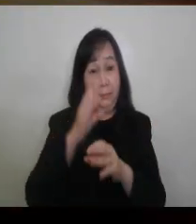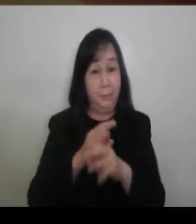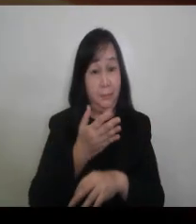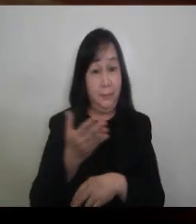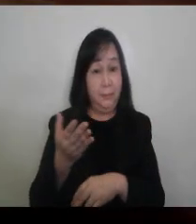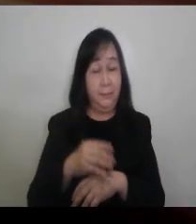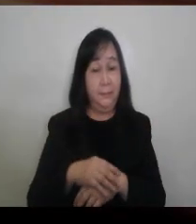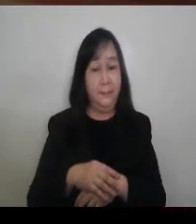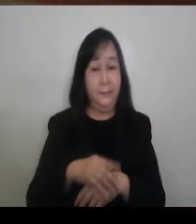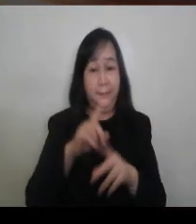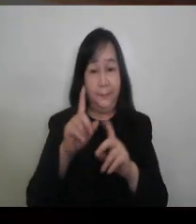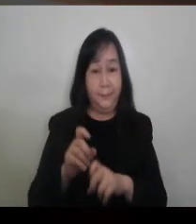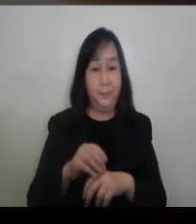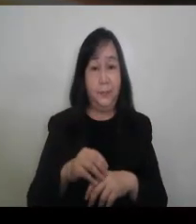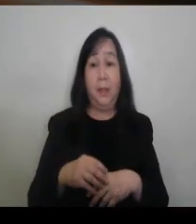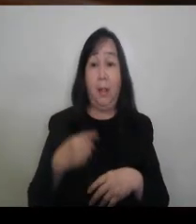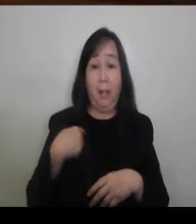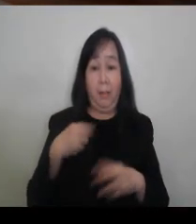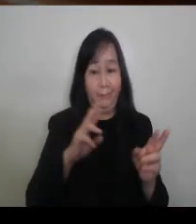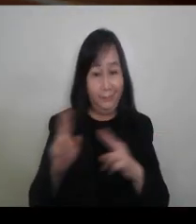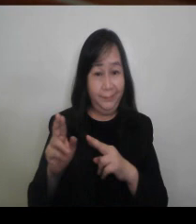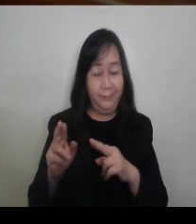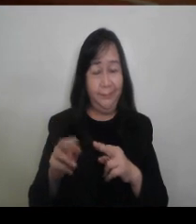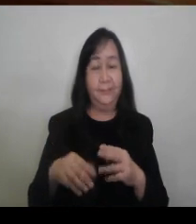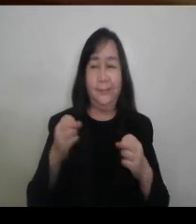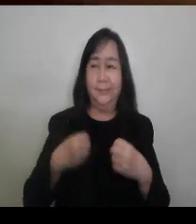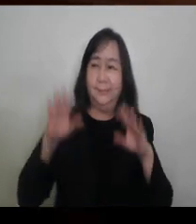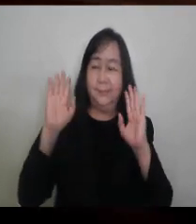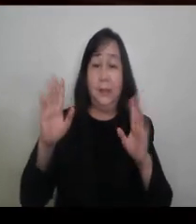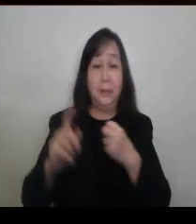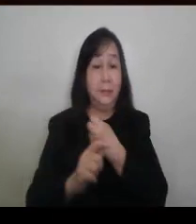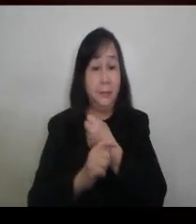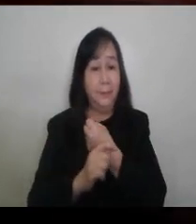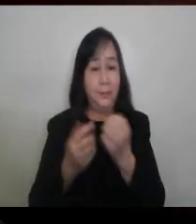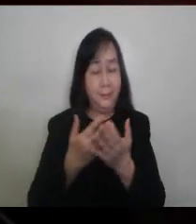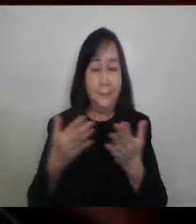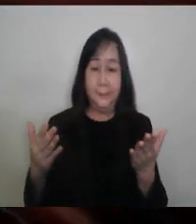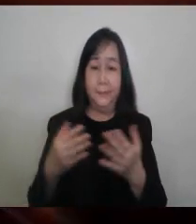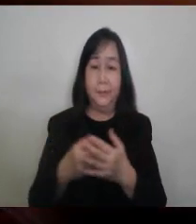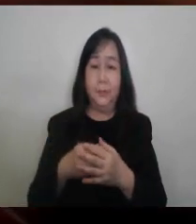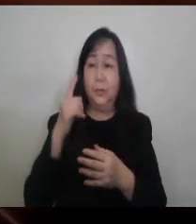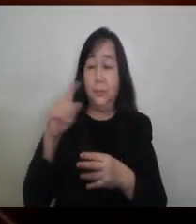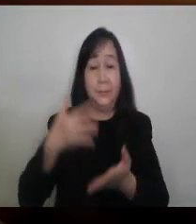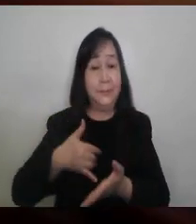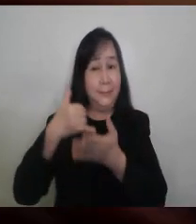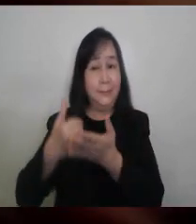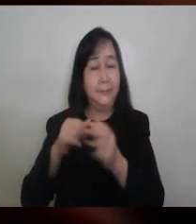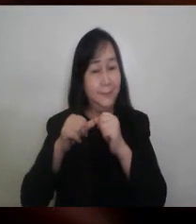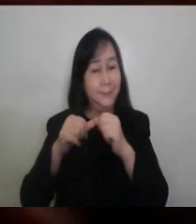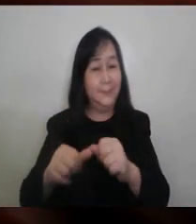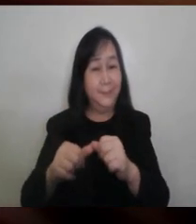pananampalataya? Handa ba akong isakripisyo ang pansamantalang bagay para sa gantimpalang